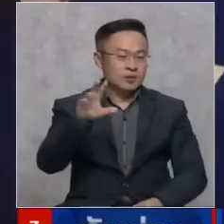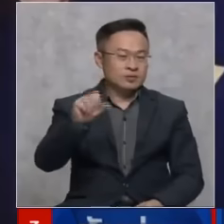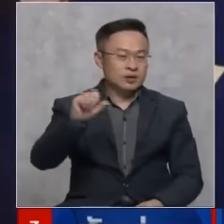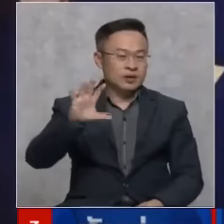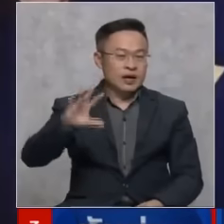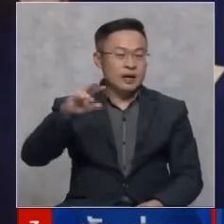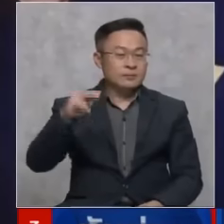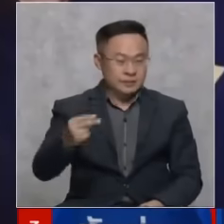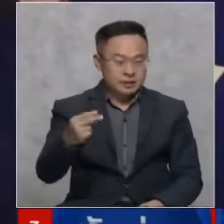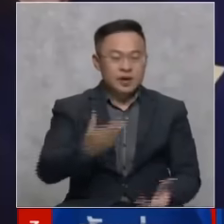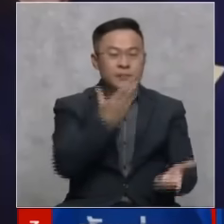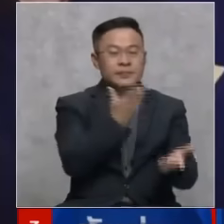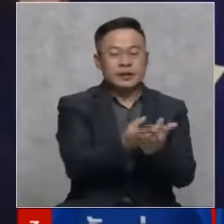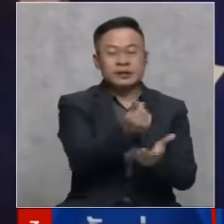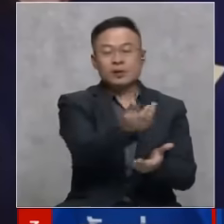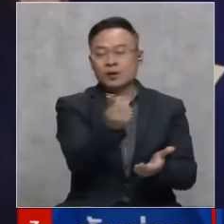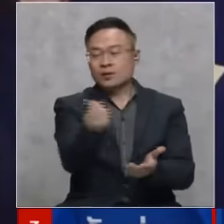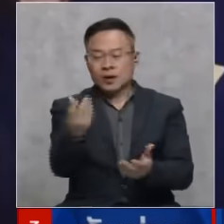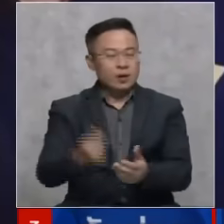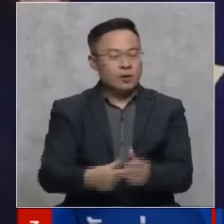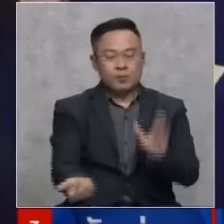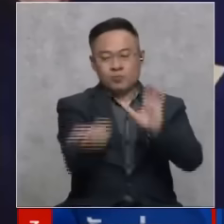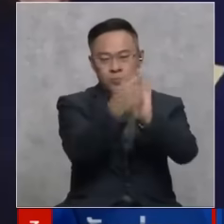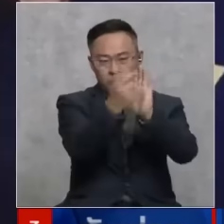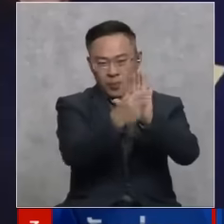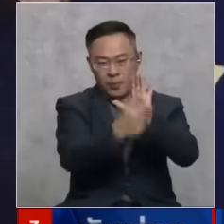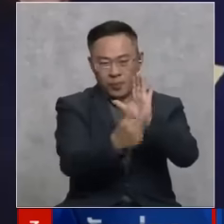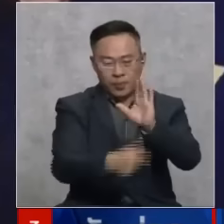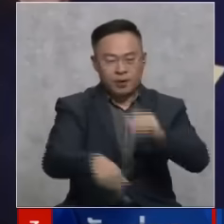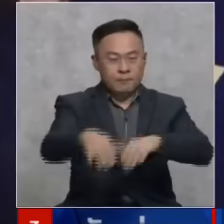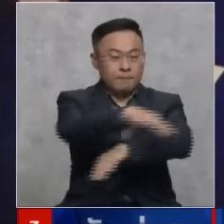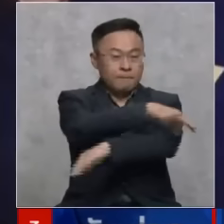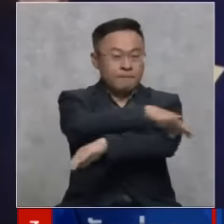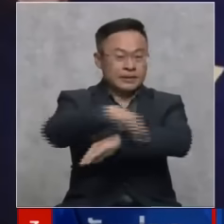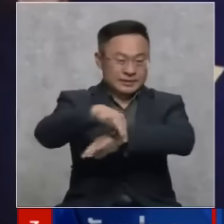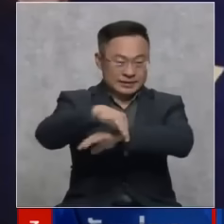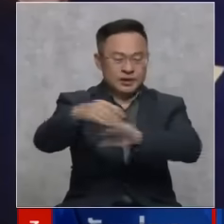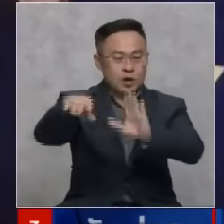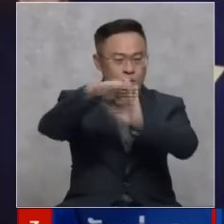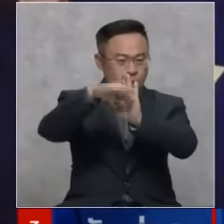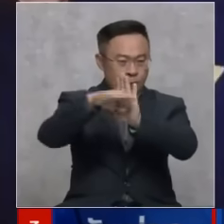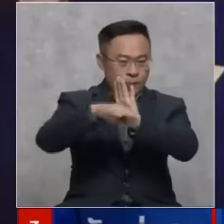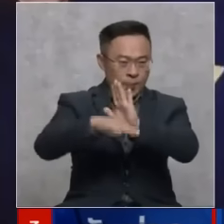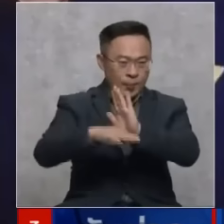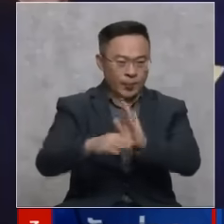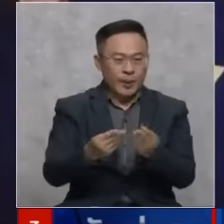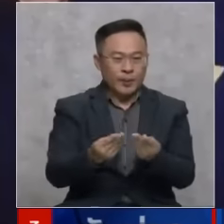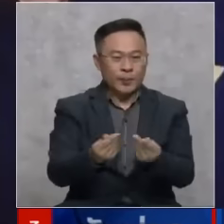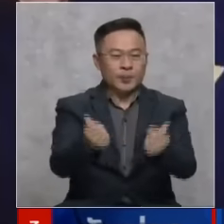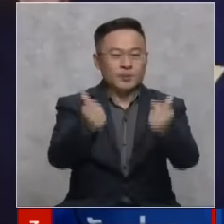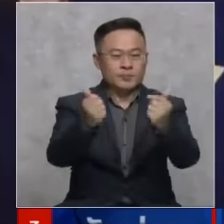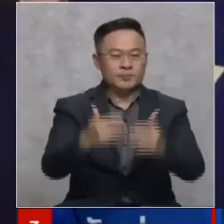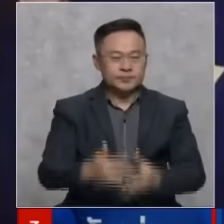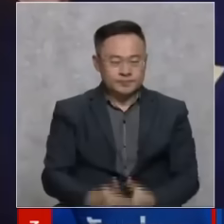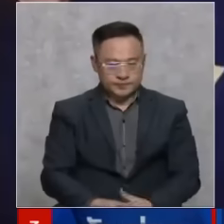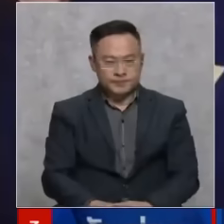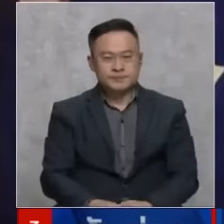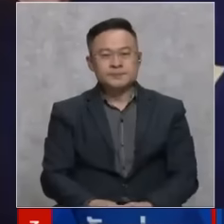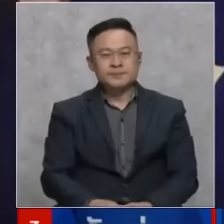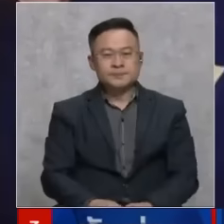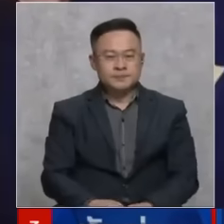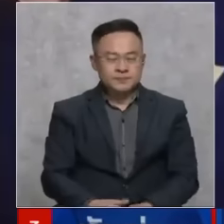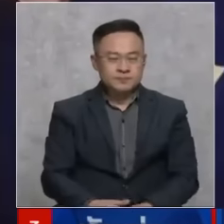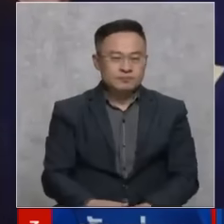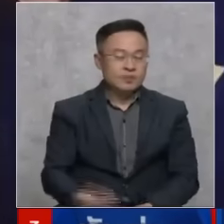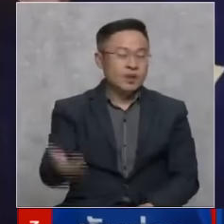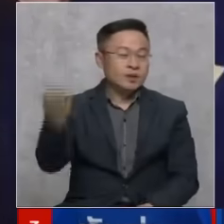ค่ะอันไหนที่มันมีราคามีทรัพย์สินมันเป็นทรัพย์สินเป็นหนี้สินแจ้งให้หมดเลยละเอียดจริงๆ ใช่ค่ะนี่เหมือนสมัยคุ